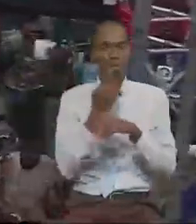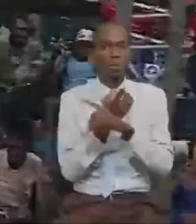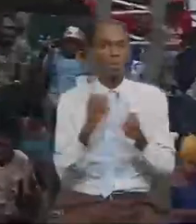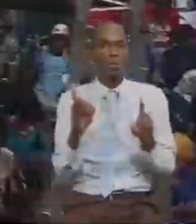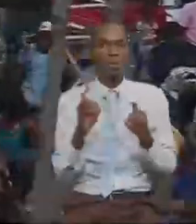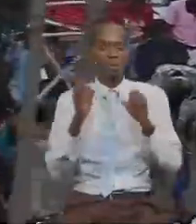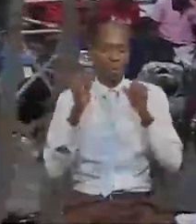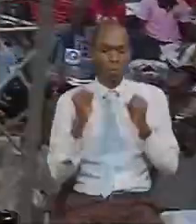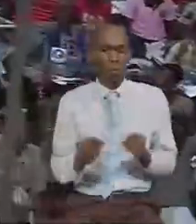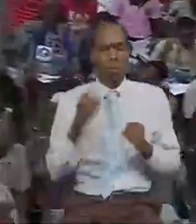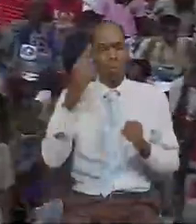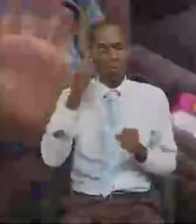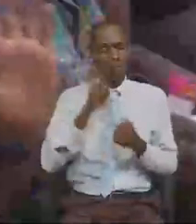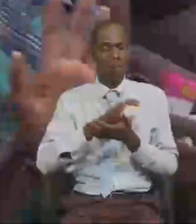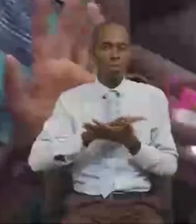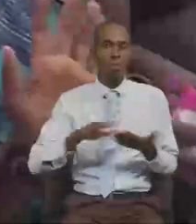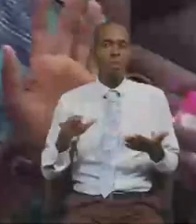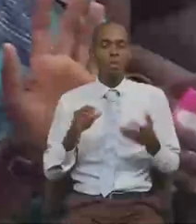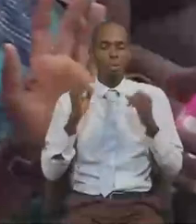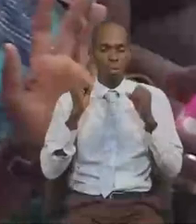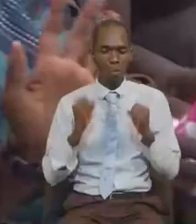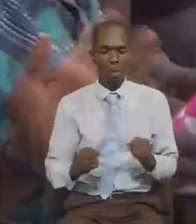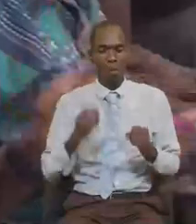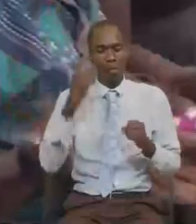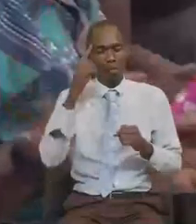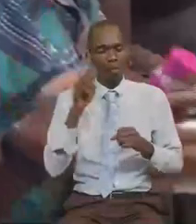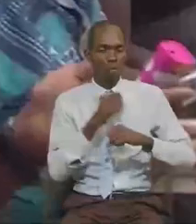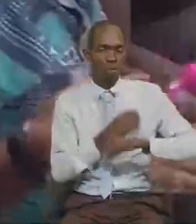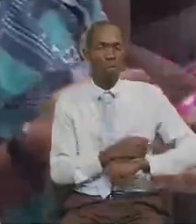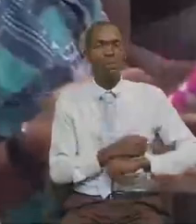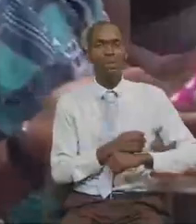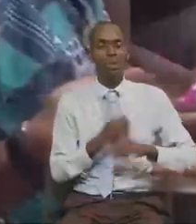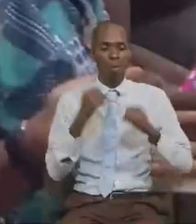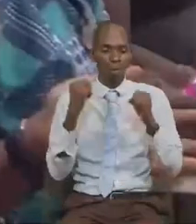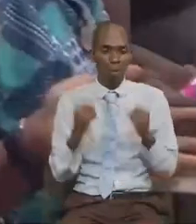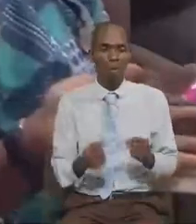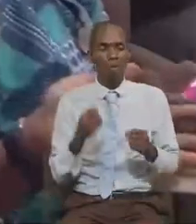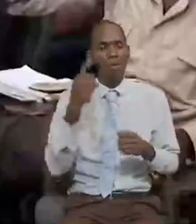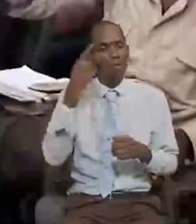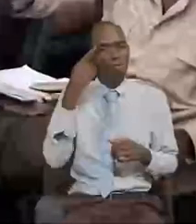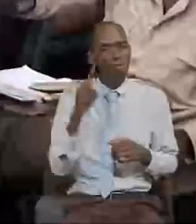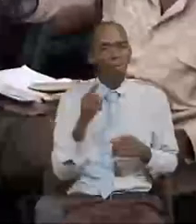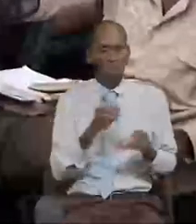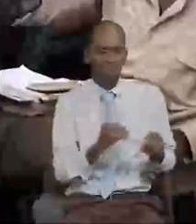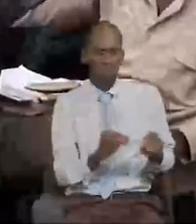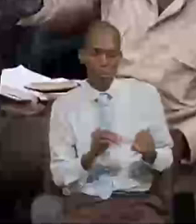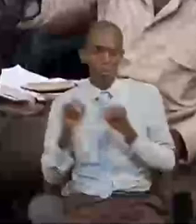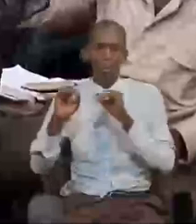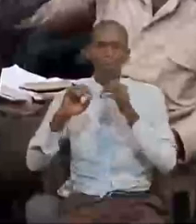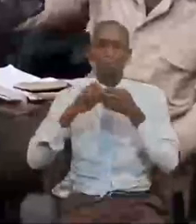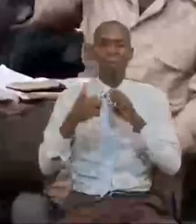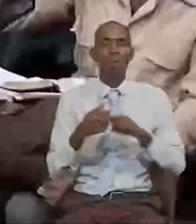pour la sanctification. La puissance pour la protection. La puissance pour déplacer la montagne.